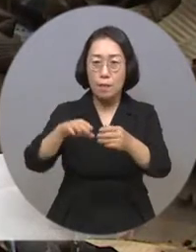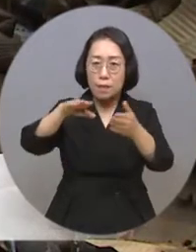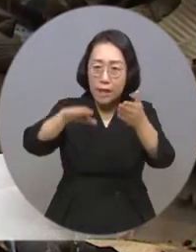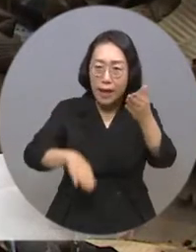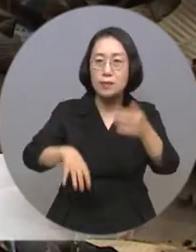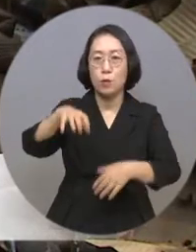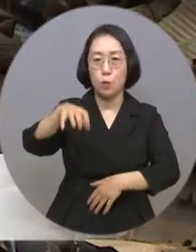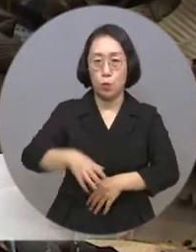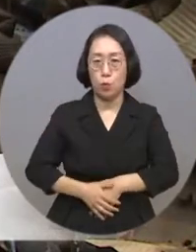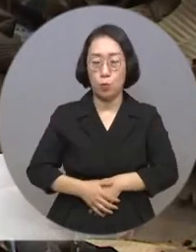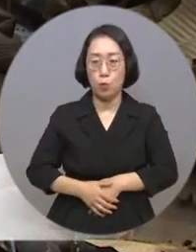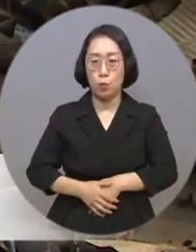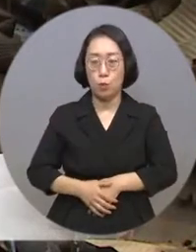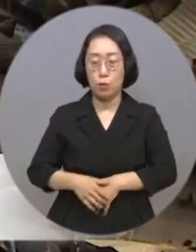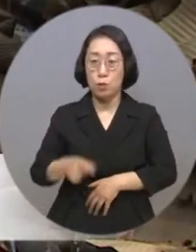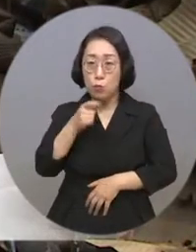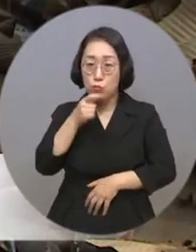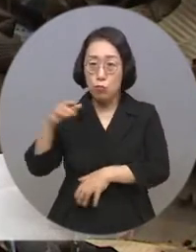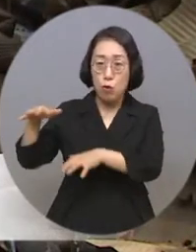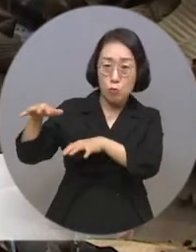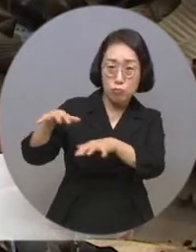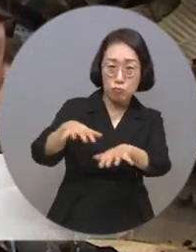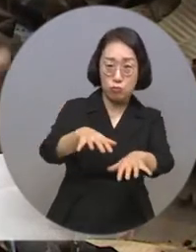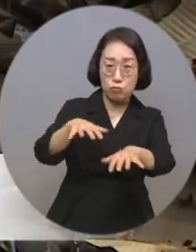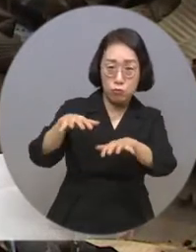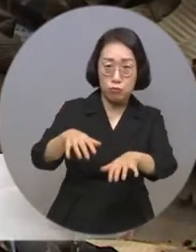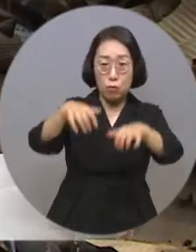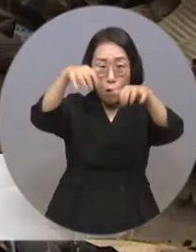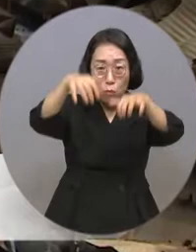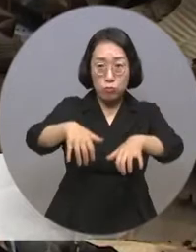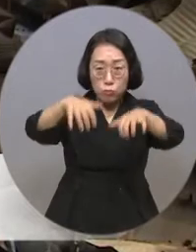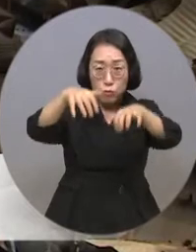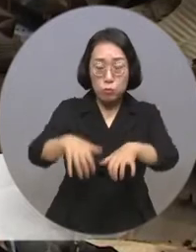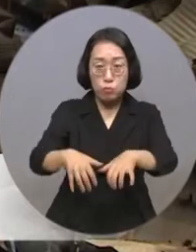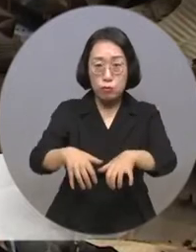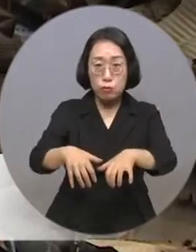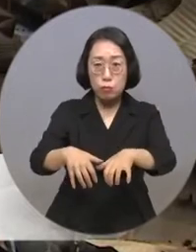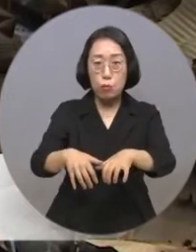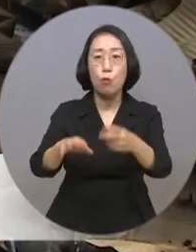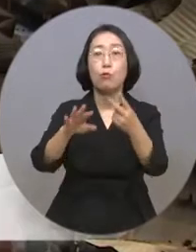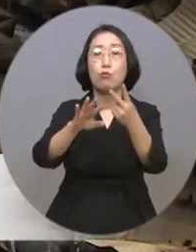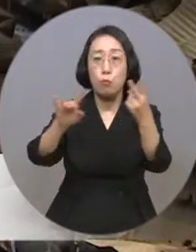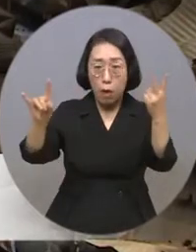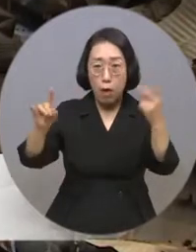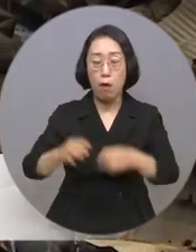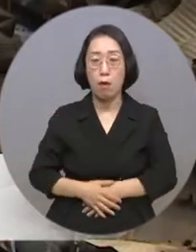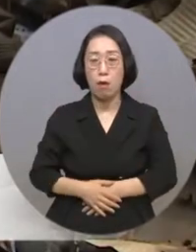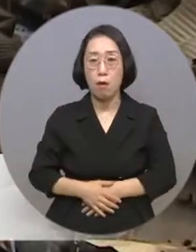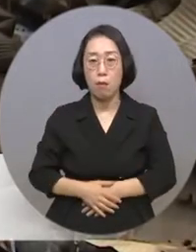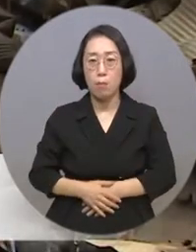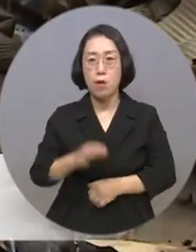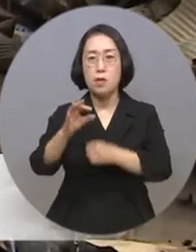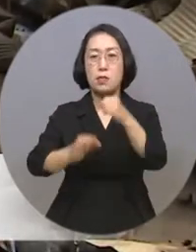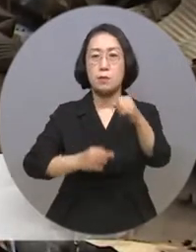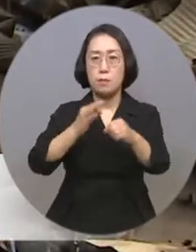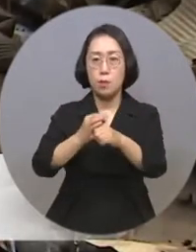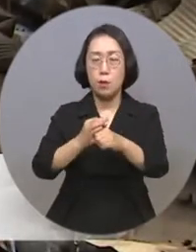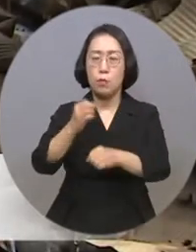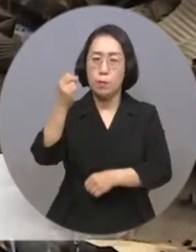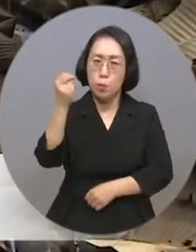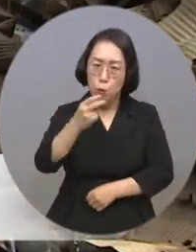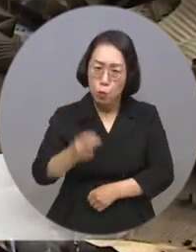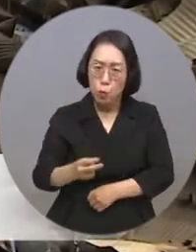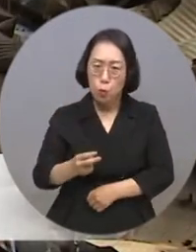이 공원에서 흘러들어온 물과 범람하는 물이 동시에 저희한테 덮치기 때문에 10년마다 이게 반복되는 거라고